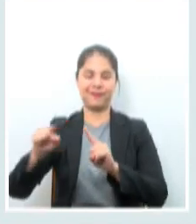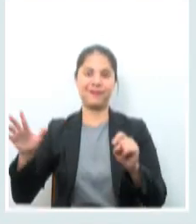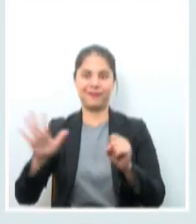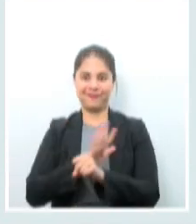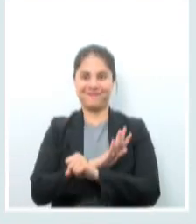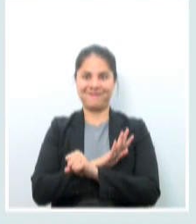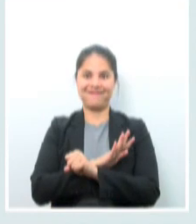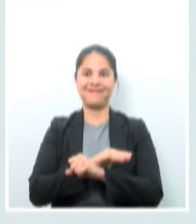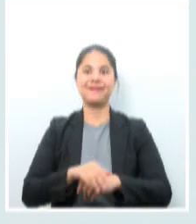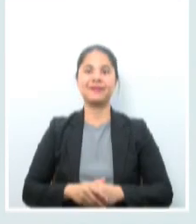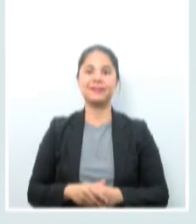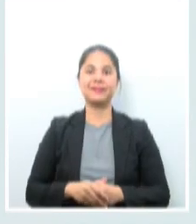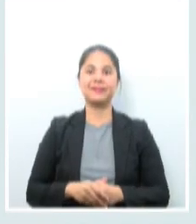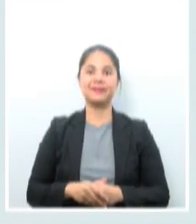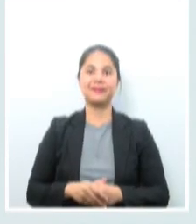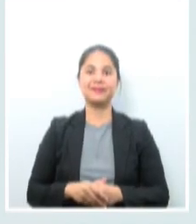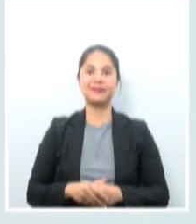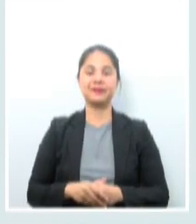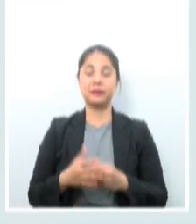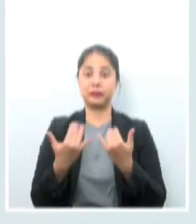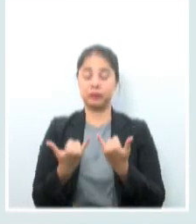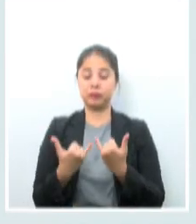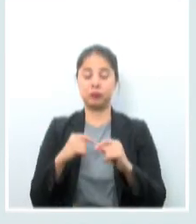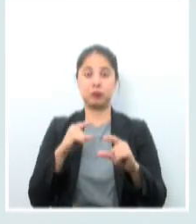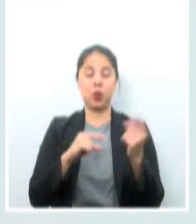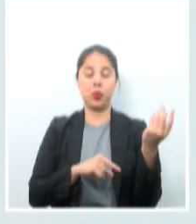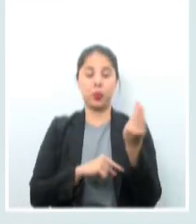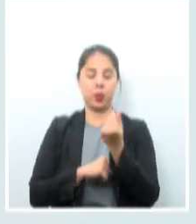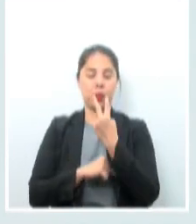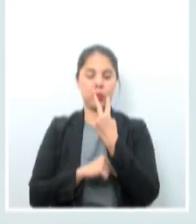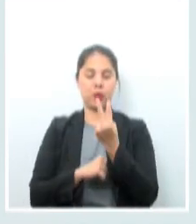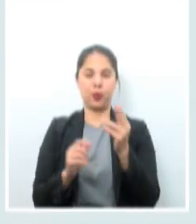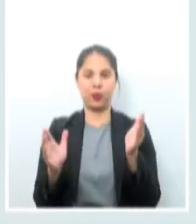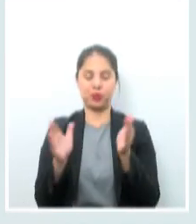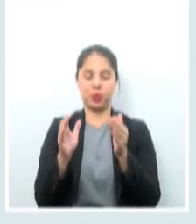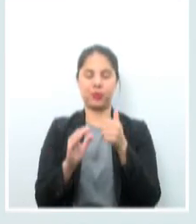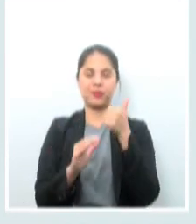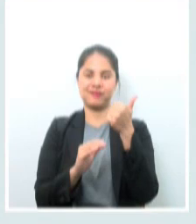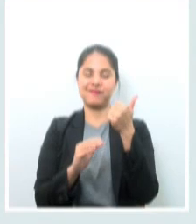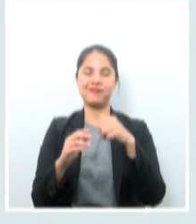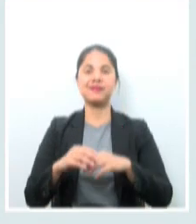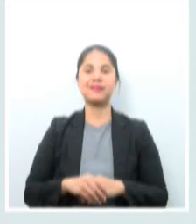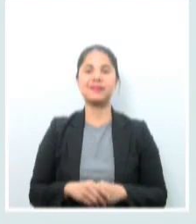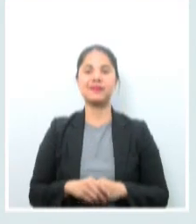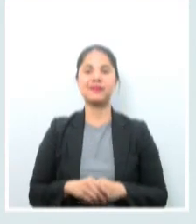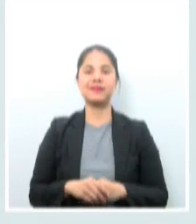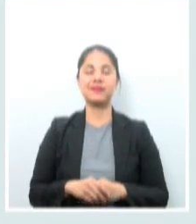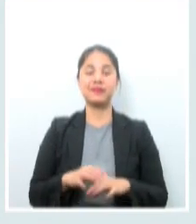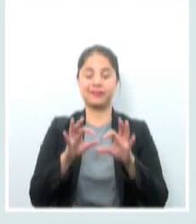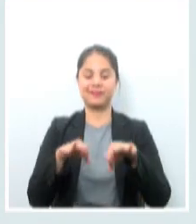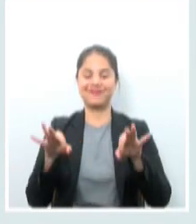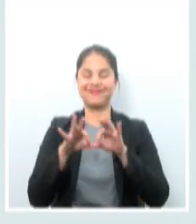ไหวทางการศึกษาได้อย่างเขาเรียกว่ารวดเร็วกระชับและฉับไวมากๆเลยนะค